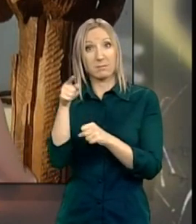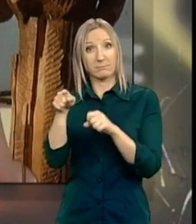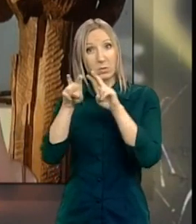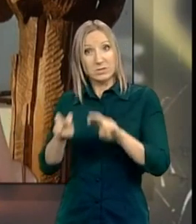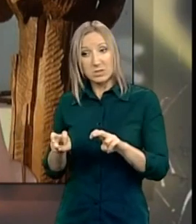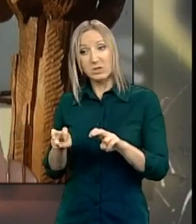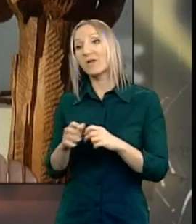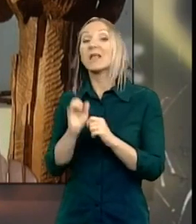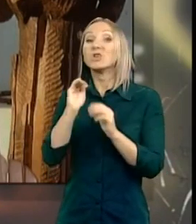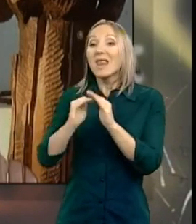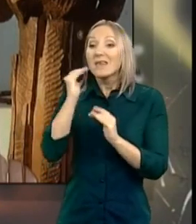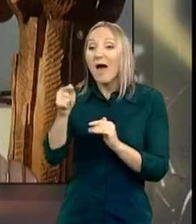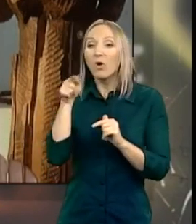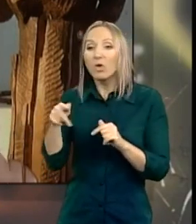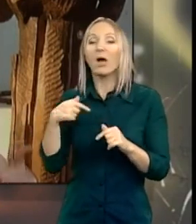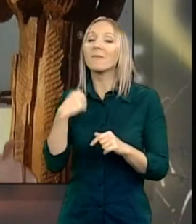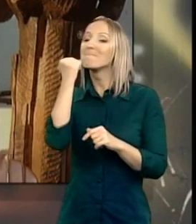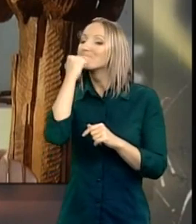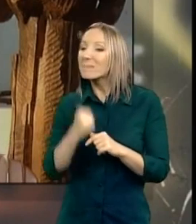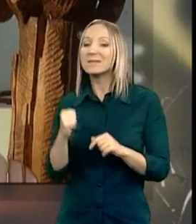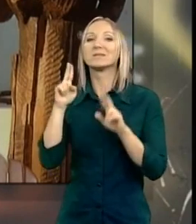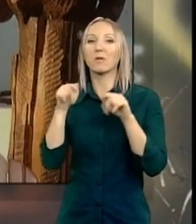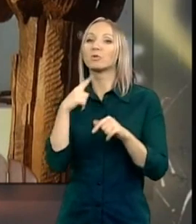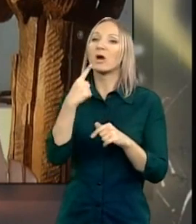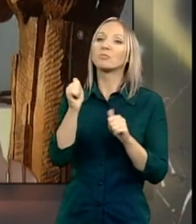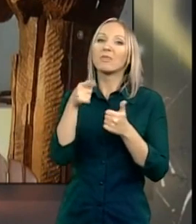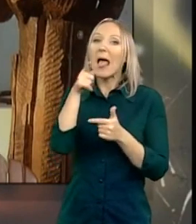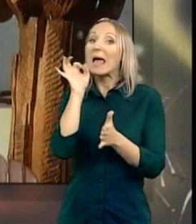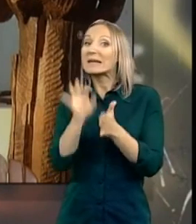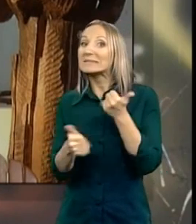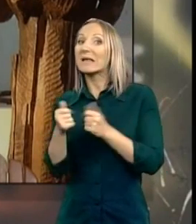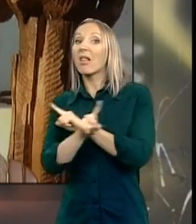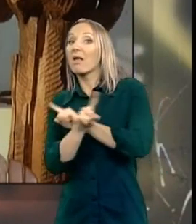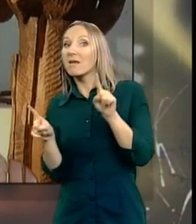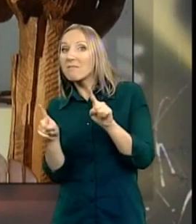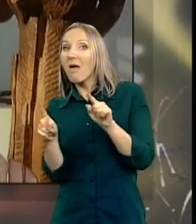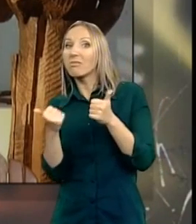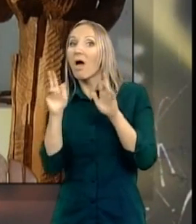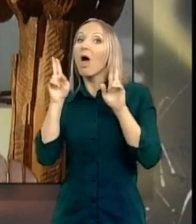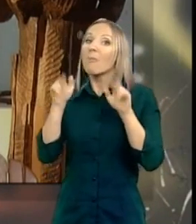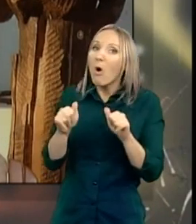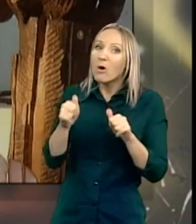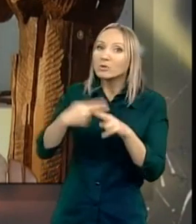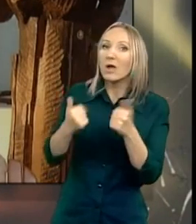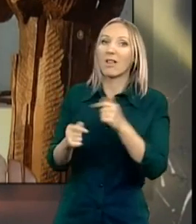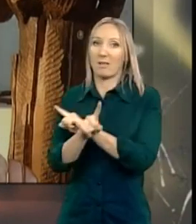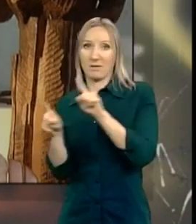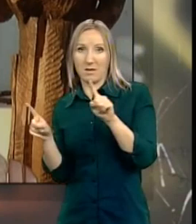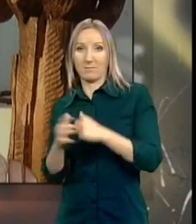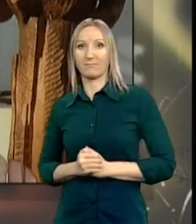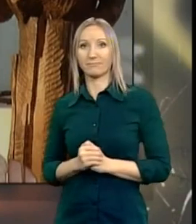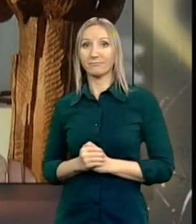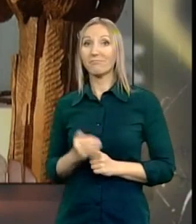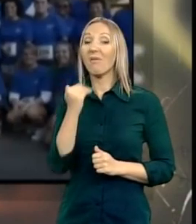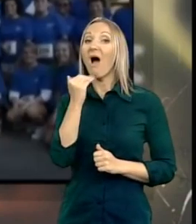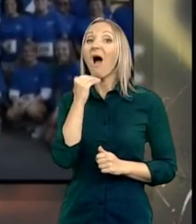mi precizno određujemo ove rizike za određenu osobu i donosimo odluku da li indikovana prenatalna dijagnostika ili nije.